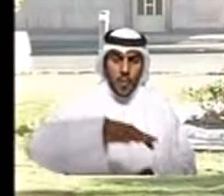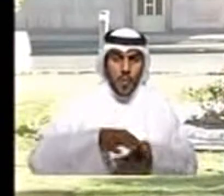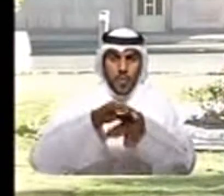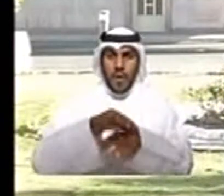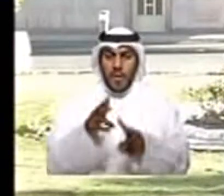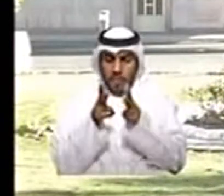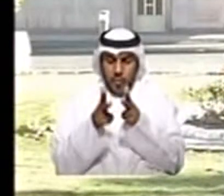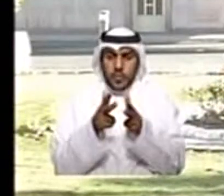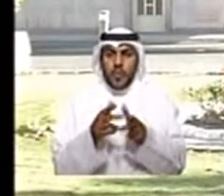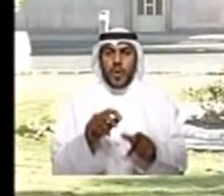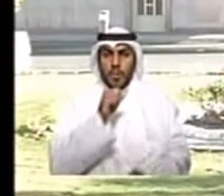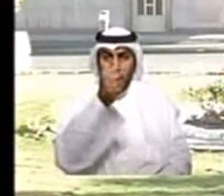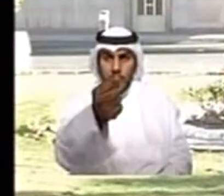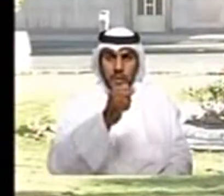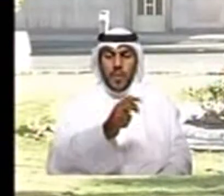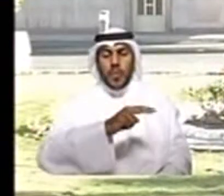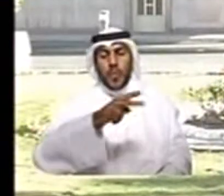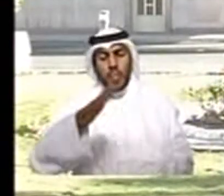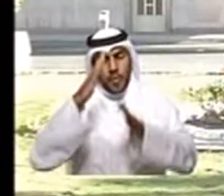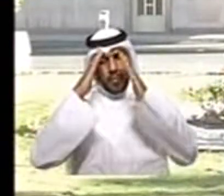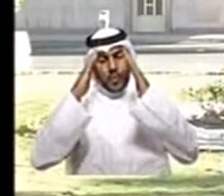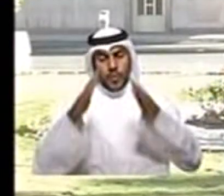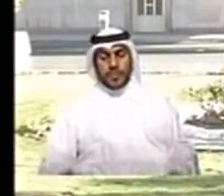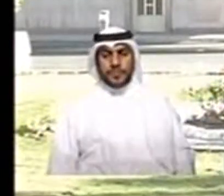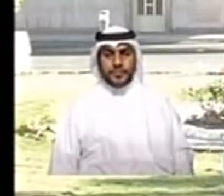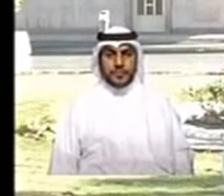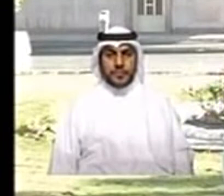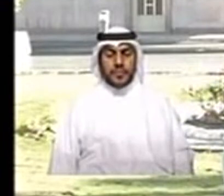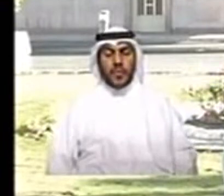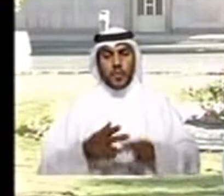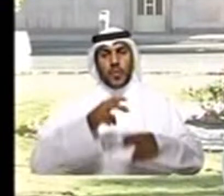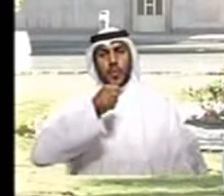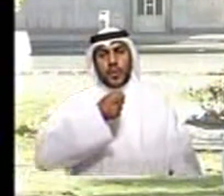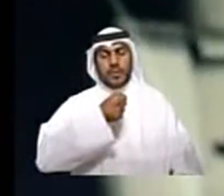الطوارئ والأزمات. يوسف صفر، تلفزيون دولة الكويت.